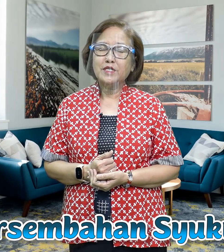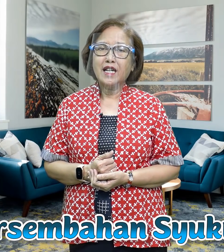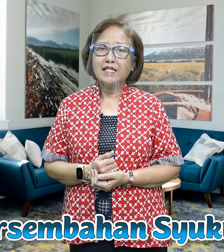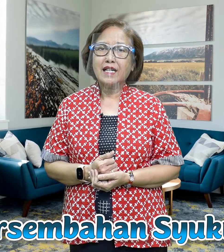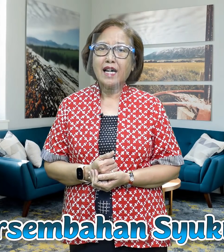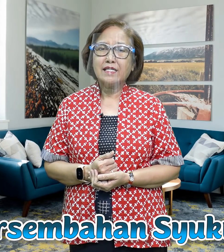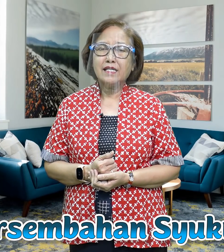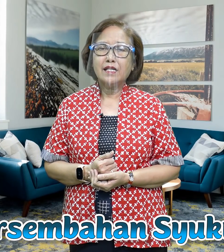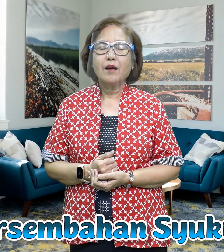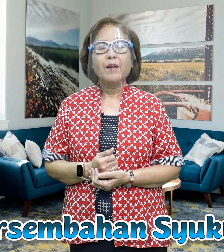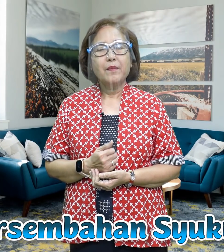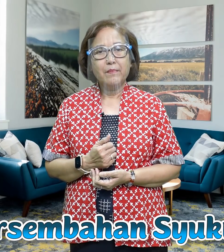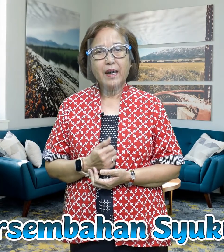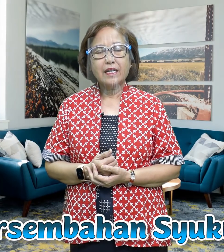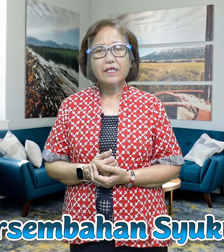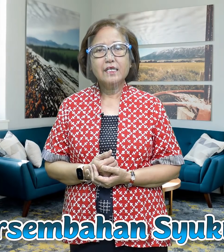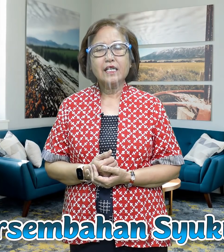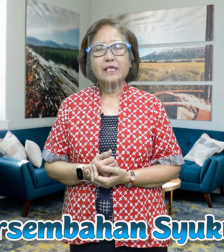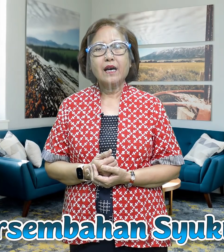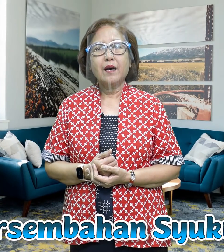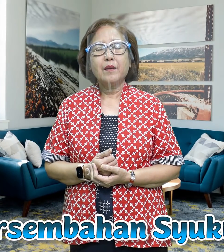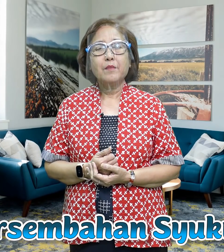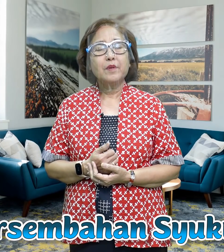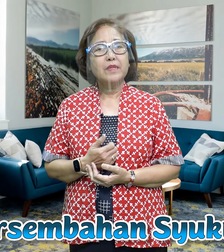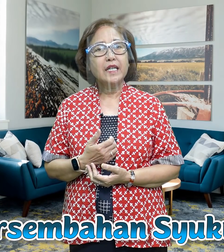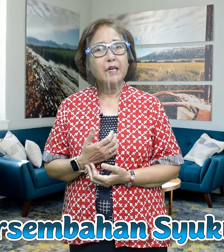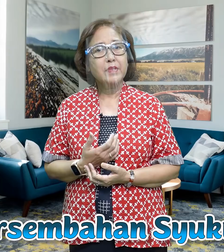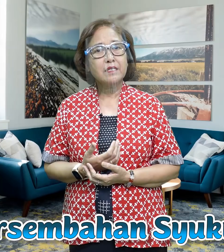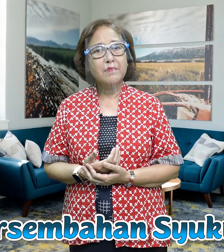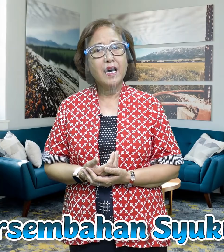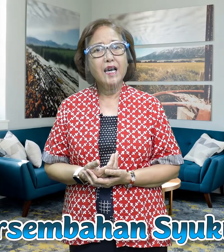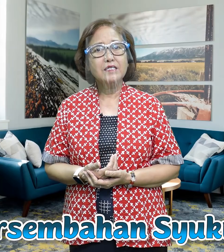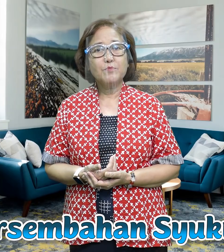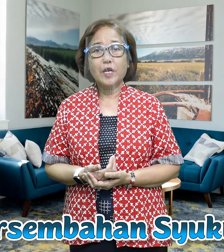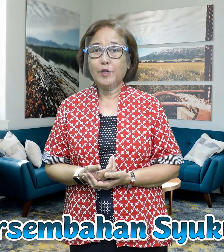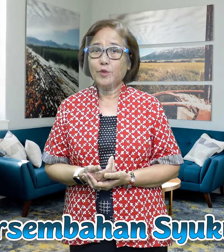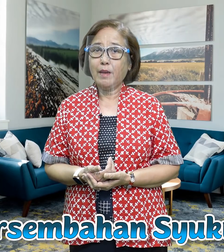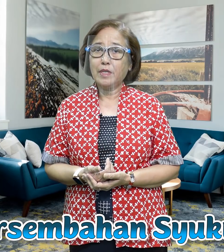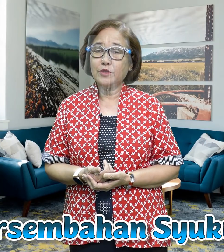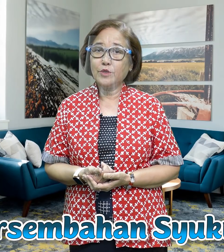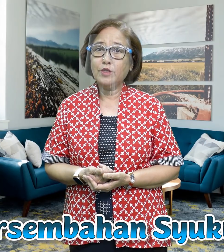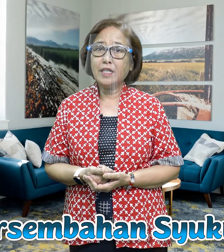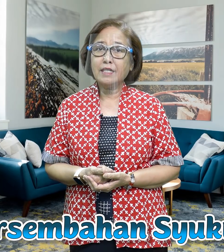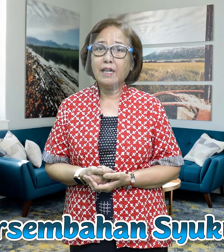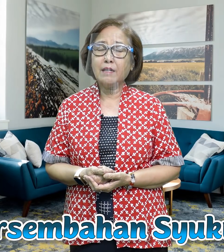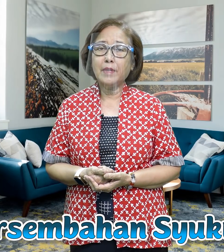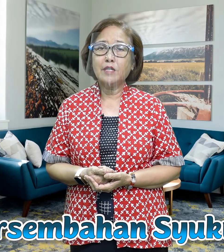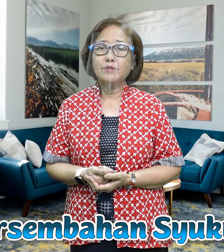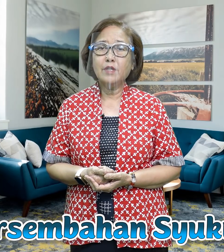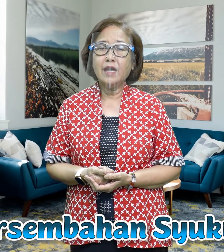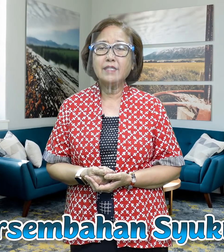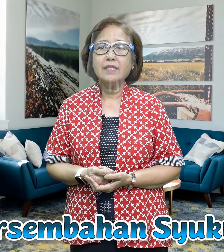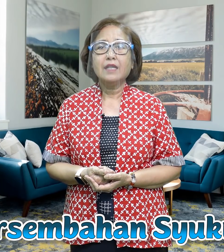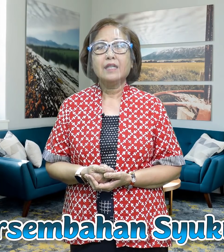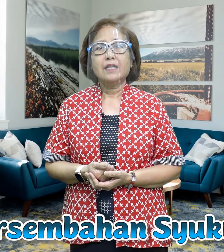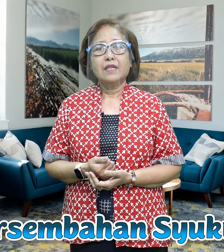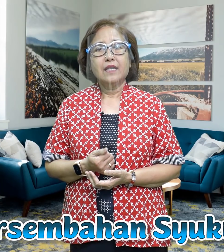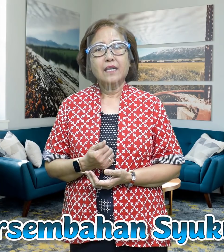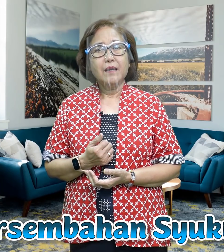Bapak Ibu Saudara terkasih, mari kita memberikan persembahan sebagai ungkapan syukur kita kepada